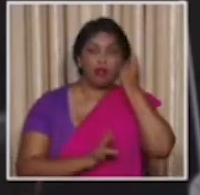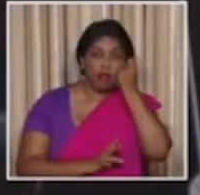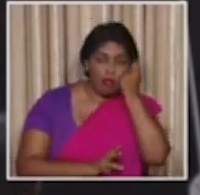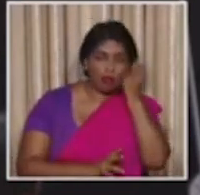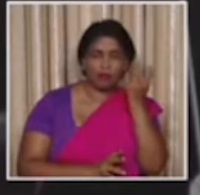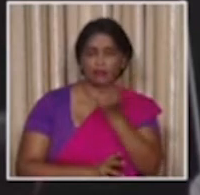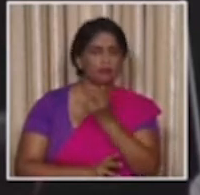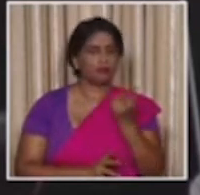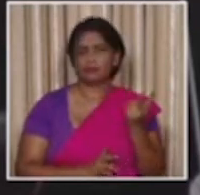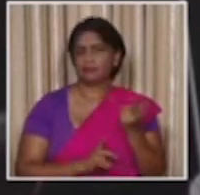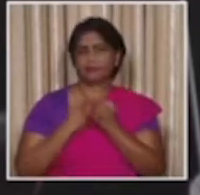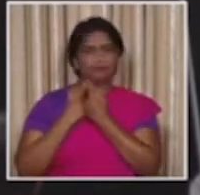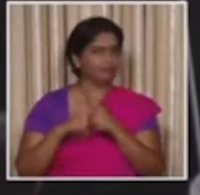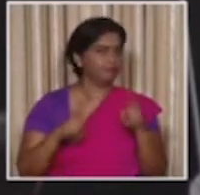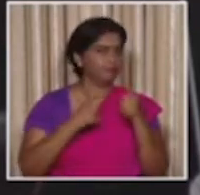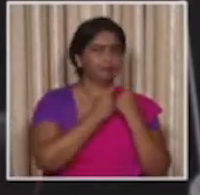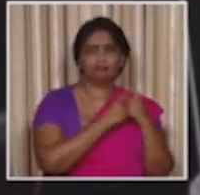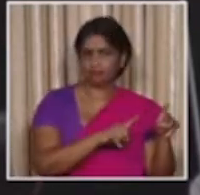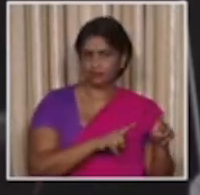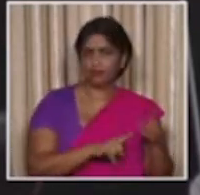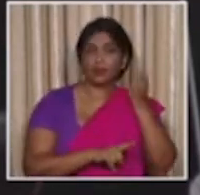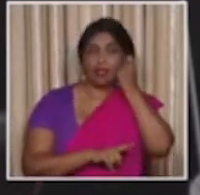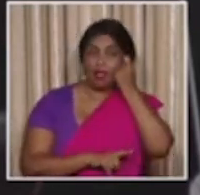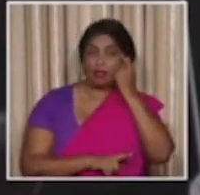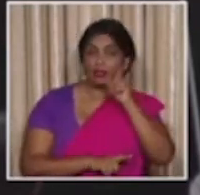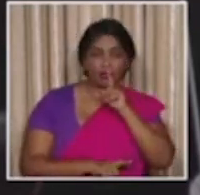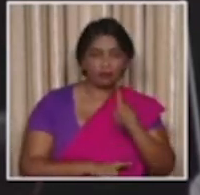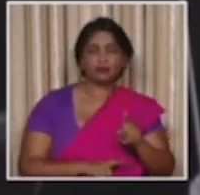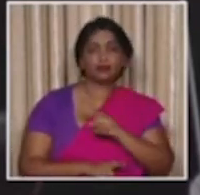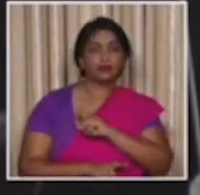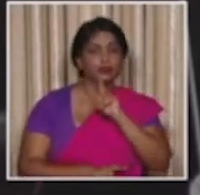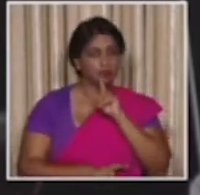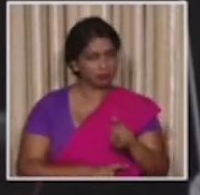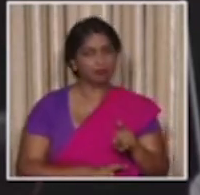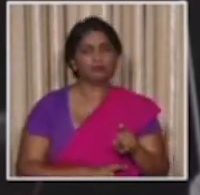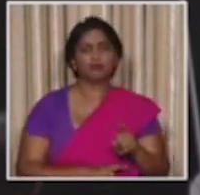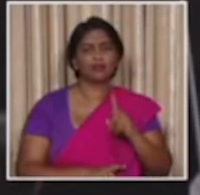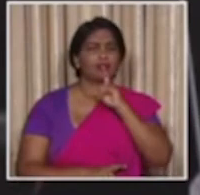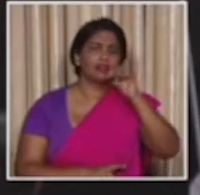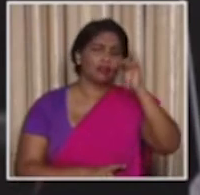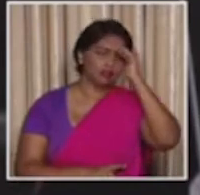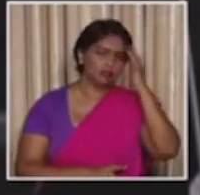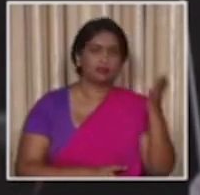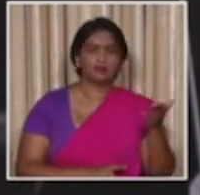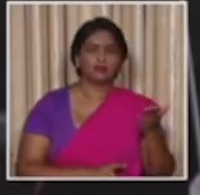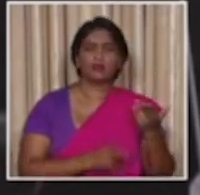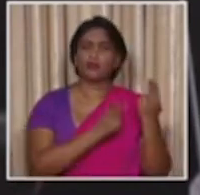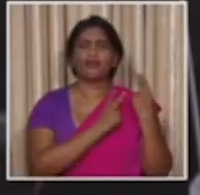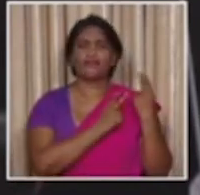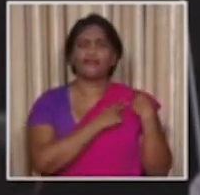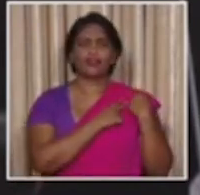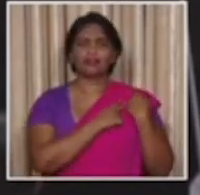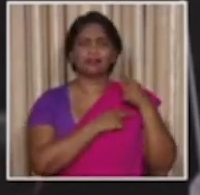යෝජනාවකුයි අතර විශාල වෙනසක් තියෙනවා. යෝජනාවක් සම්බන්ධයෙන් එතුමා සඳහන් කළ පරිදි කථානායකතුමාට භූමිකාවක්